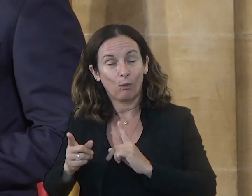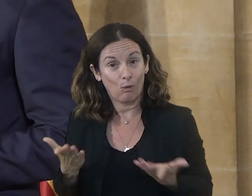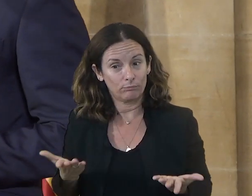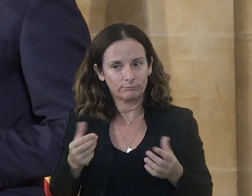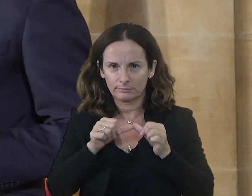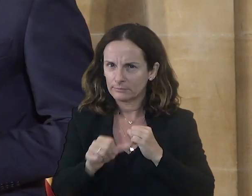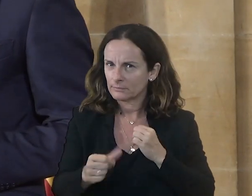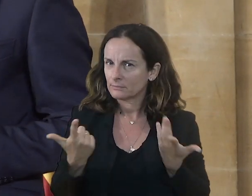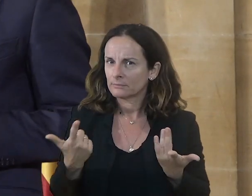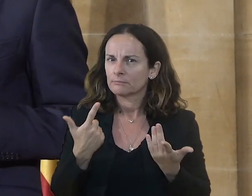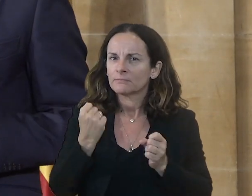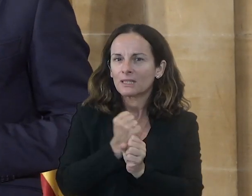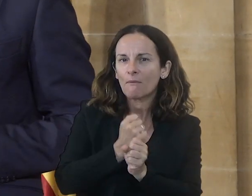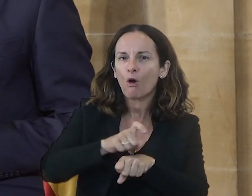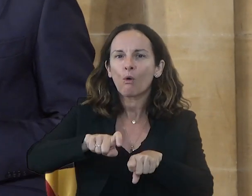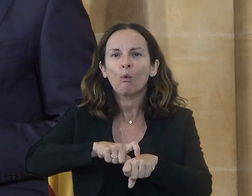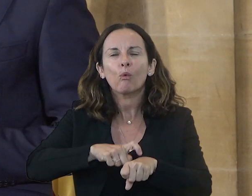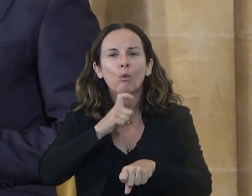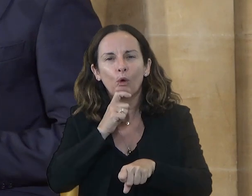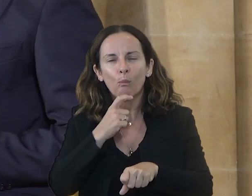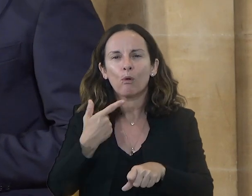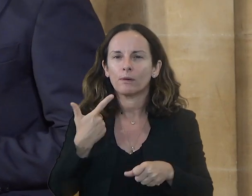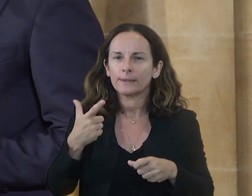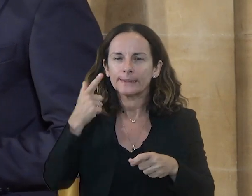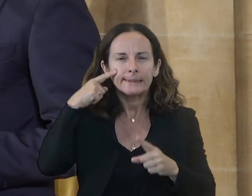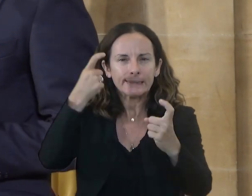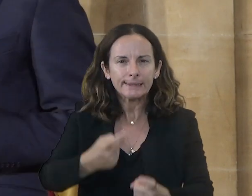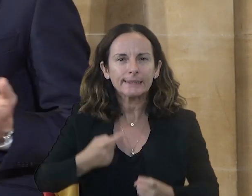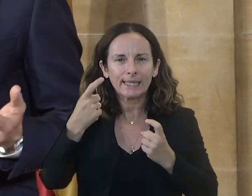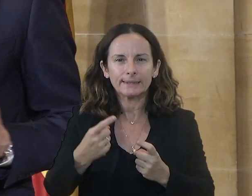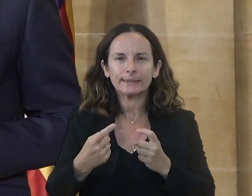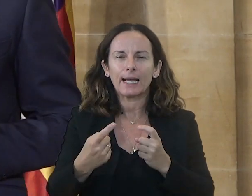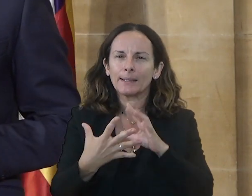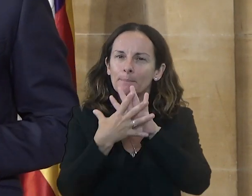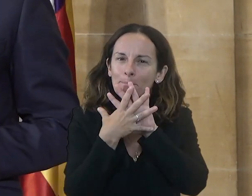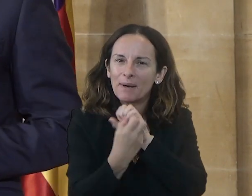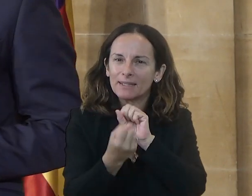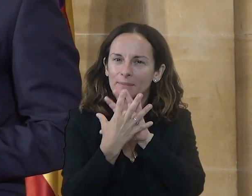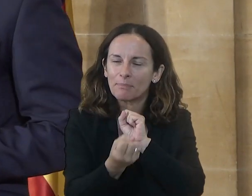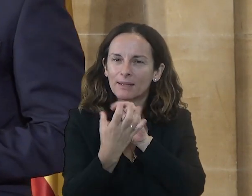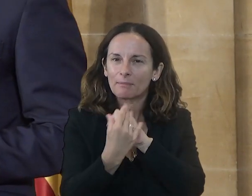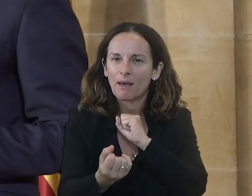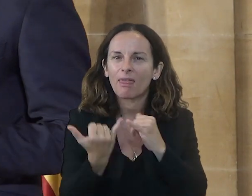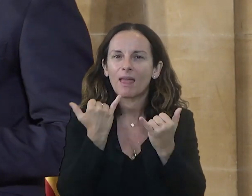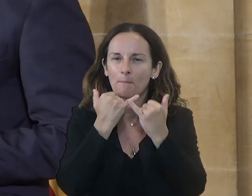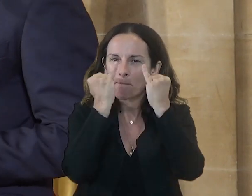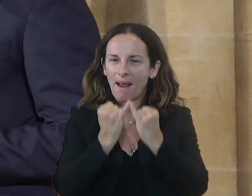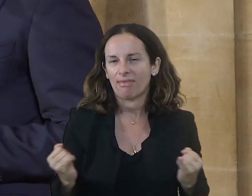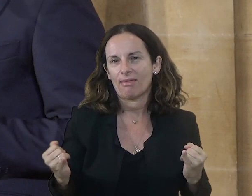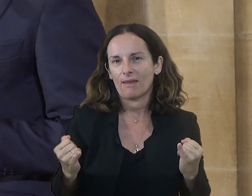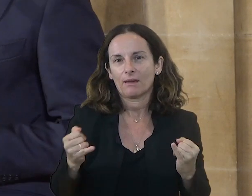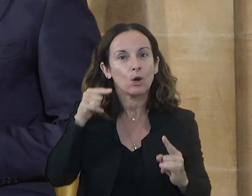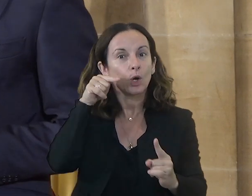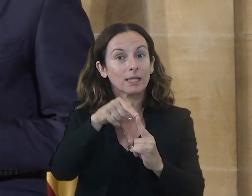govern. Per aquest motiu tenim ben clar que farem feina des de la concòrdia i la nostra bandera serà aquesta, Farem feina